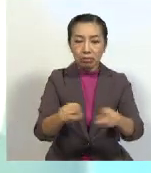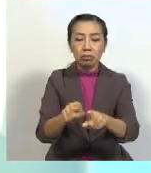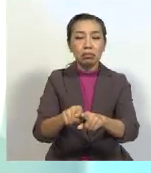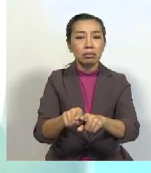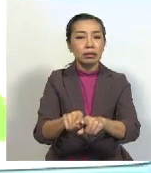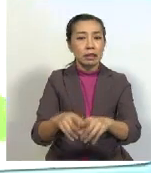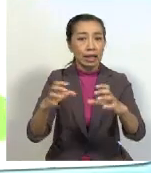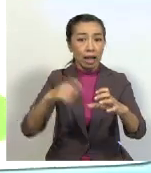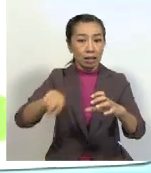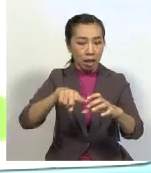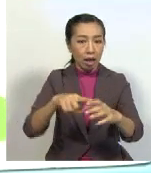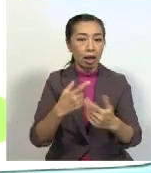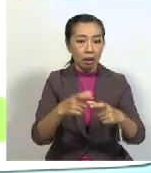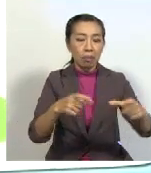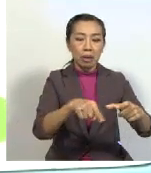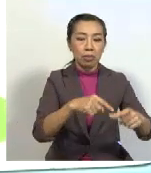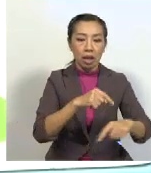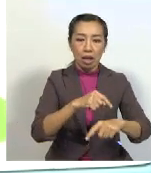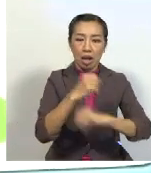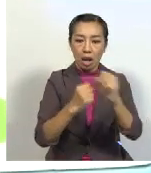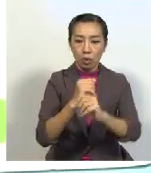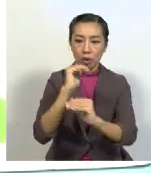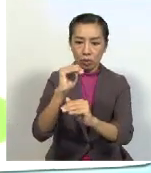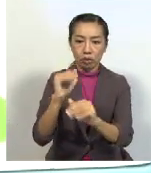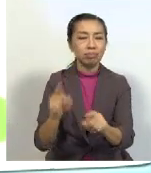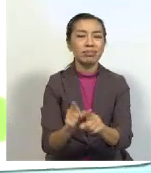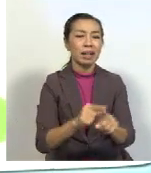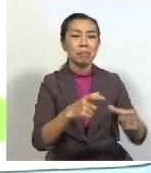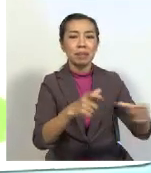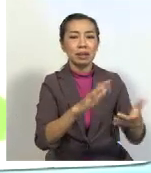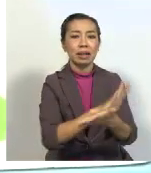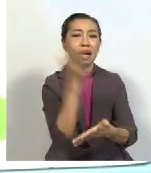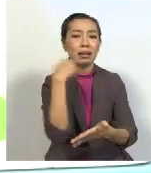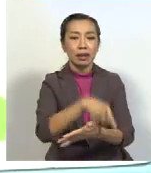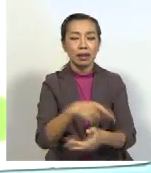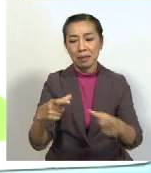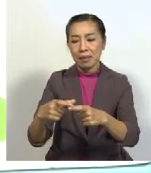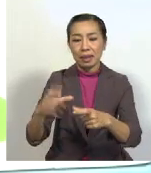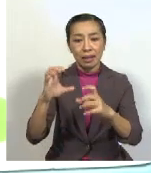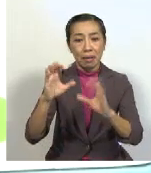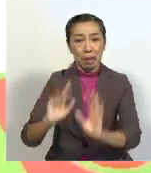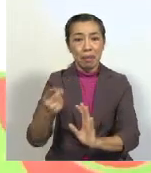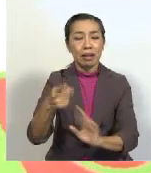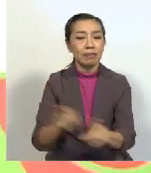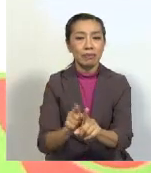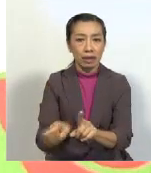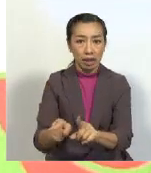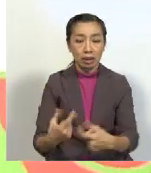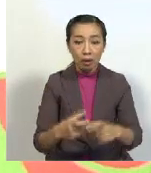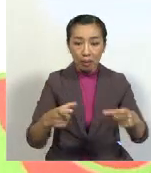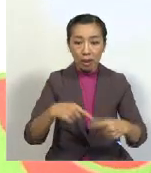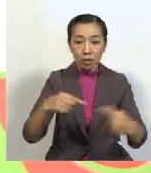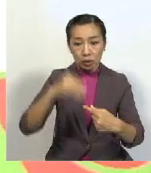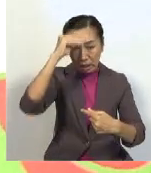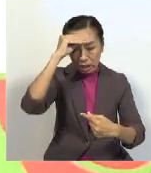อบระยะเวลาการใช้งานเช่นเดียวกับบัตรโดยสารล่วงหน้าแบบกระดาษส่วนบัตรนักเรียนนักศึกษาอิเล็กทรอนิกส์มีจำหน่ายณที่ทำ